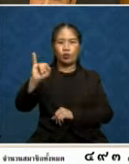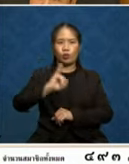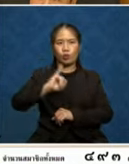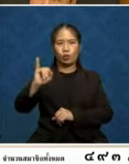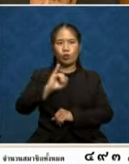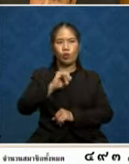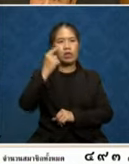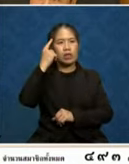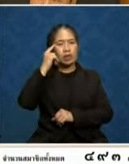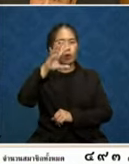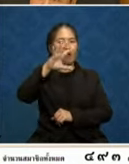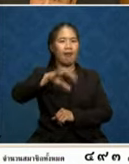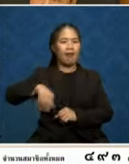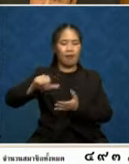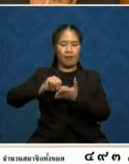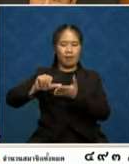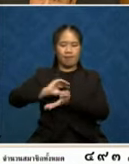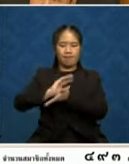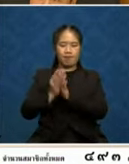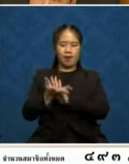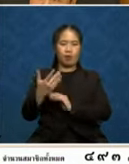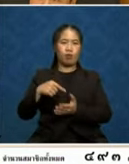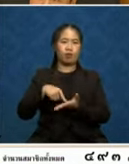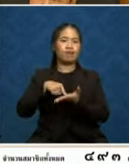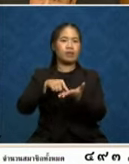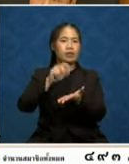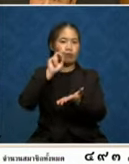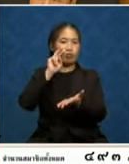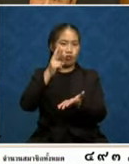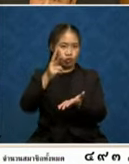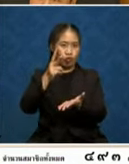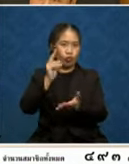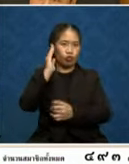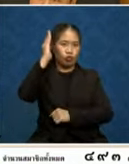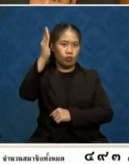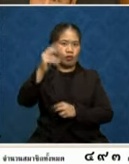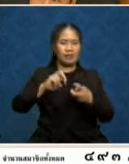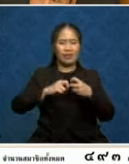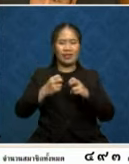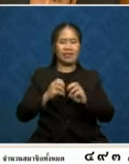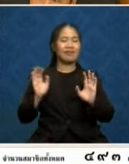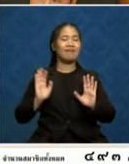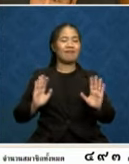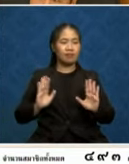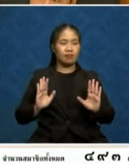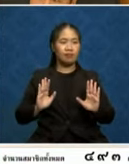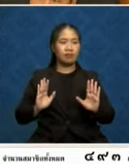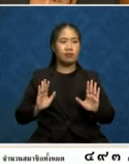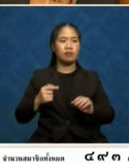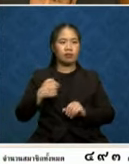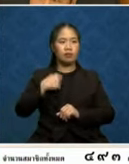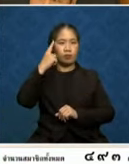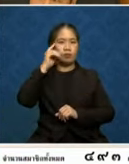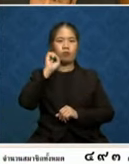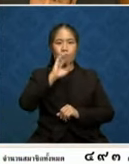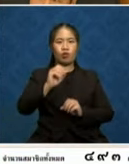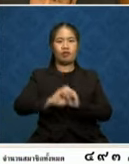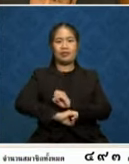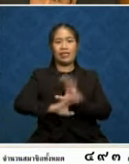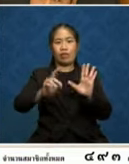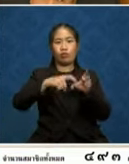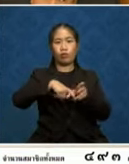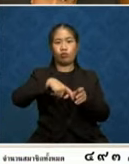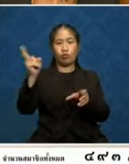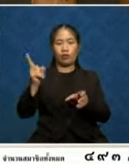ไปปรบปรุงแล้วก็ครั้งต่อไปกลบเข้ามาจะไม่ให้เกิดปัญหานะครั เพรฉนั้นก็ยืยนถอนครั